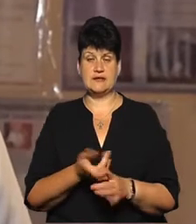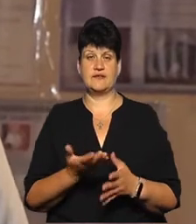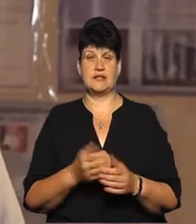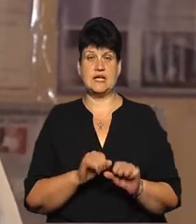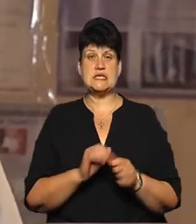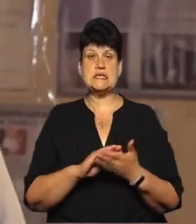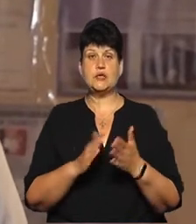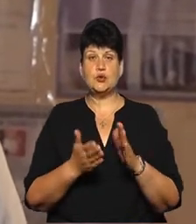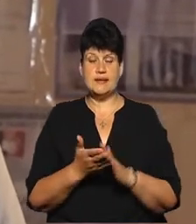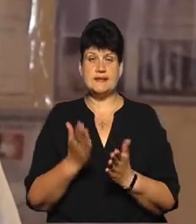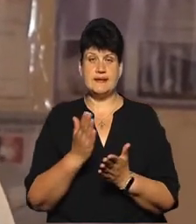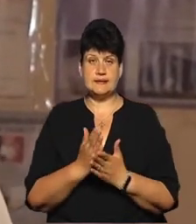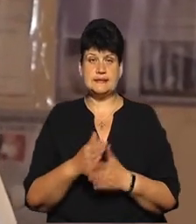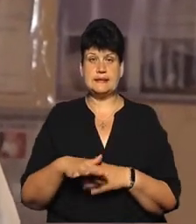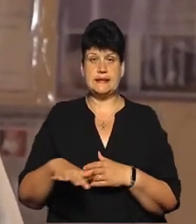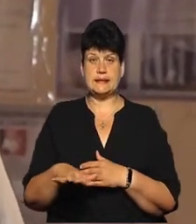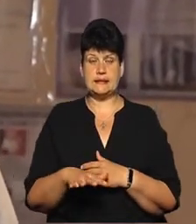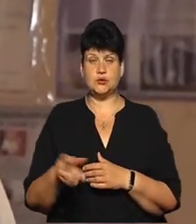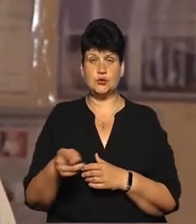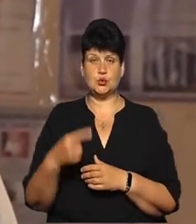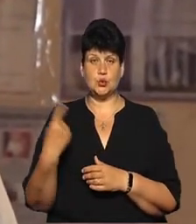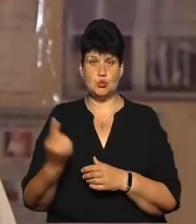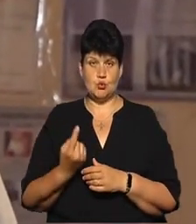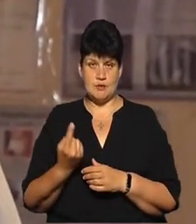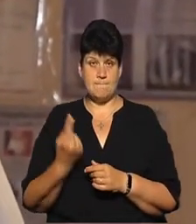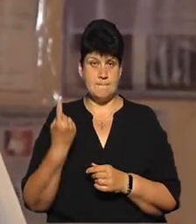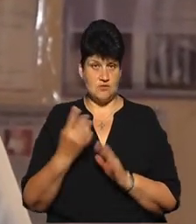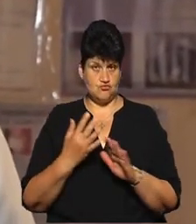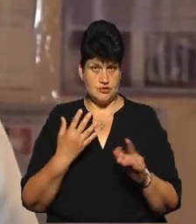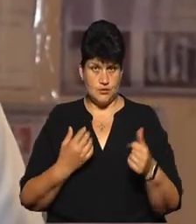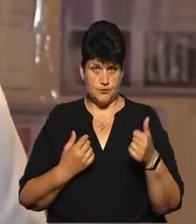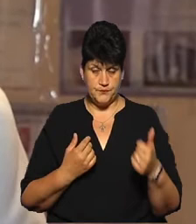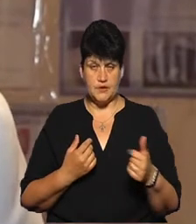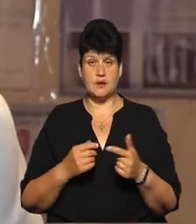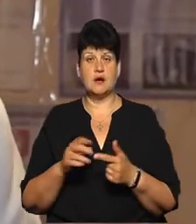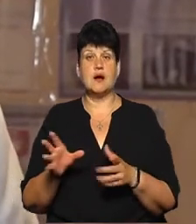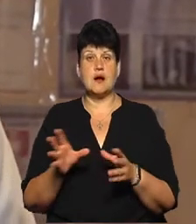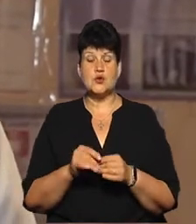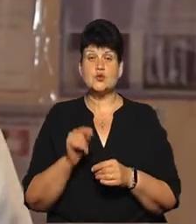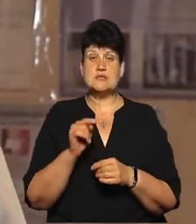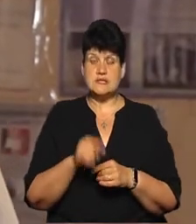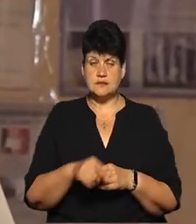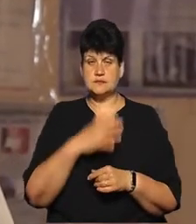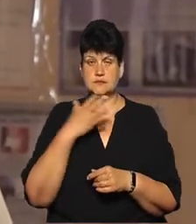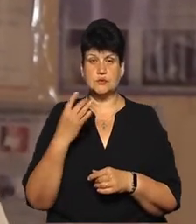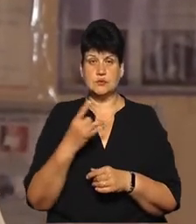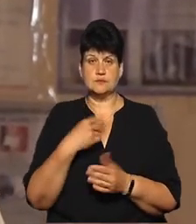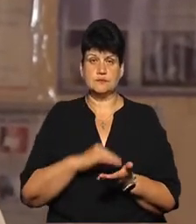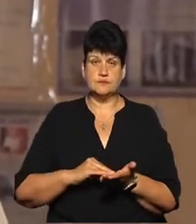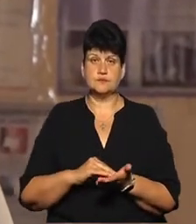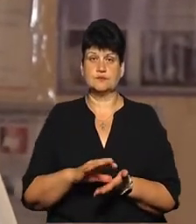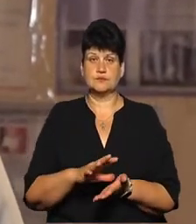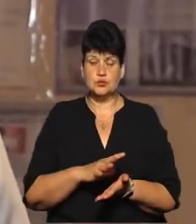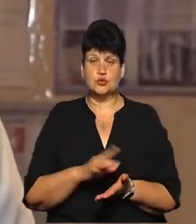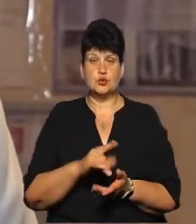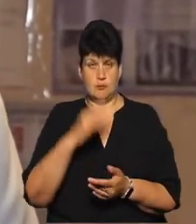яка буде на території Тернопільської області в першу чергу. Разом з тим, ми неодноразово наголошували, що батьки